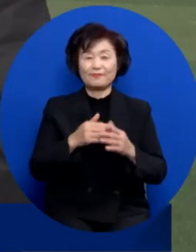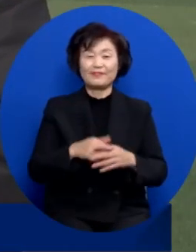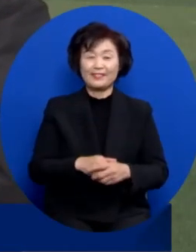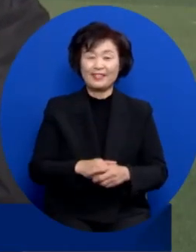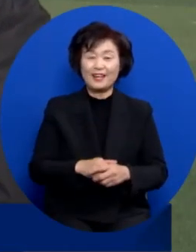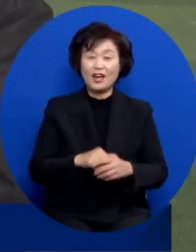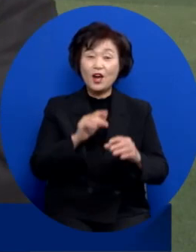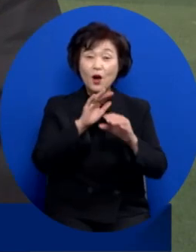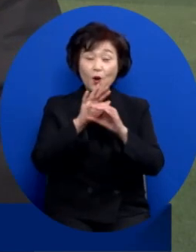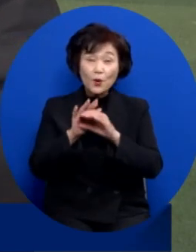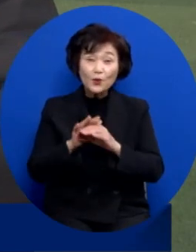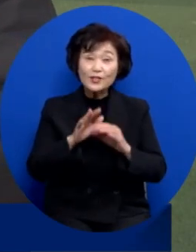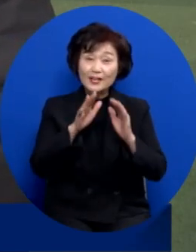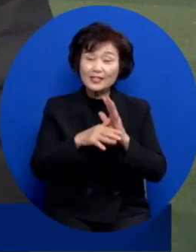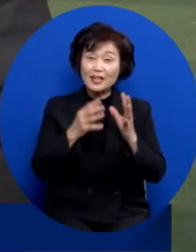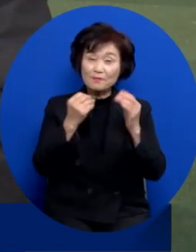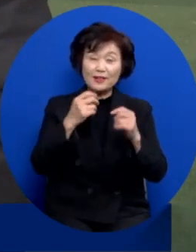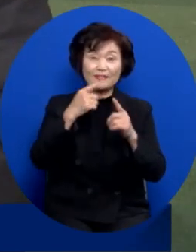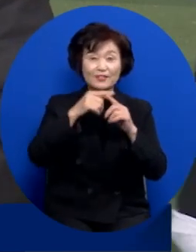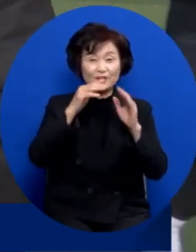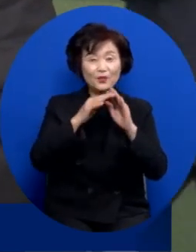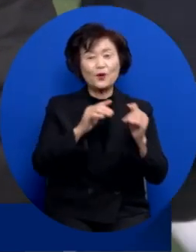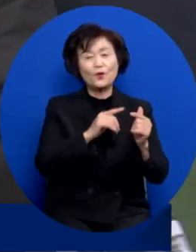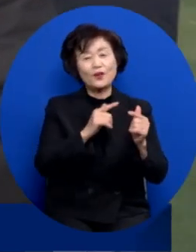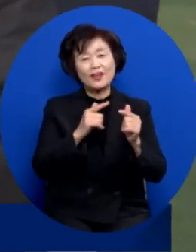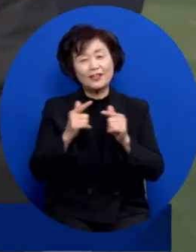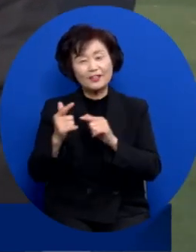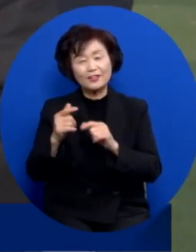우선은 코로나 시기로 많은 교회들이